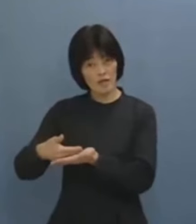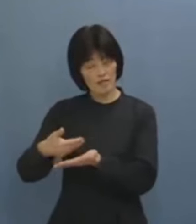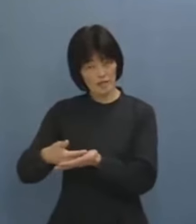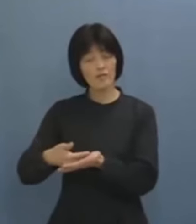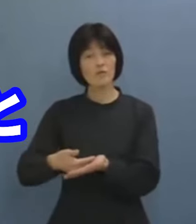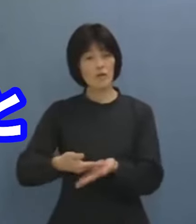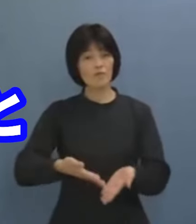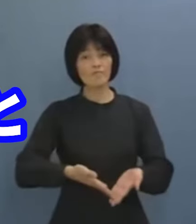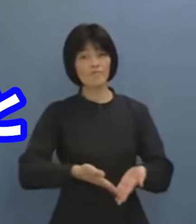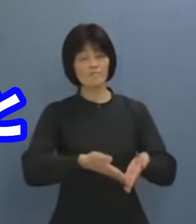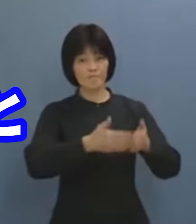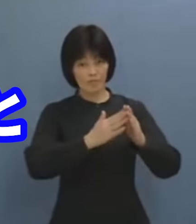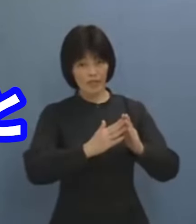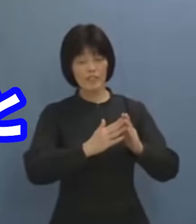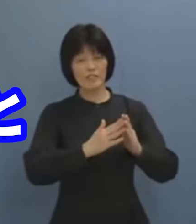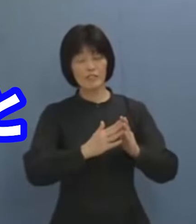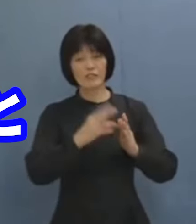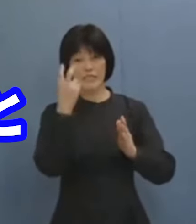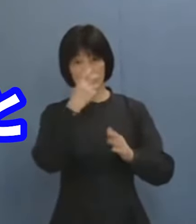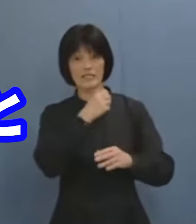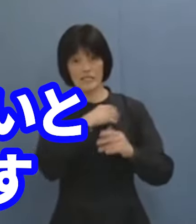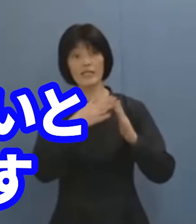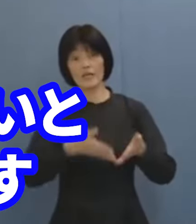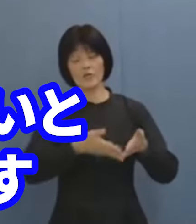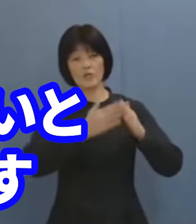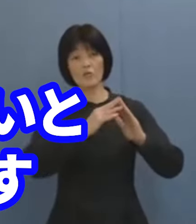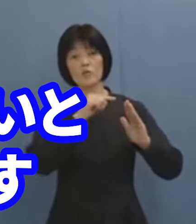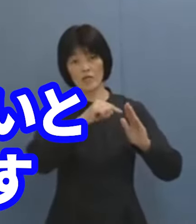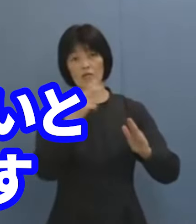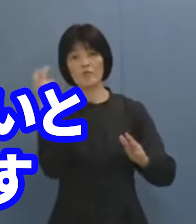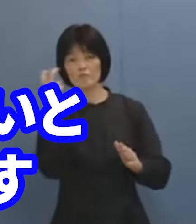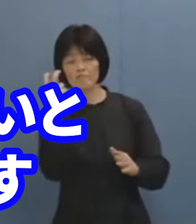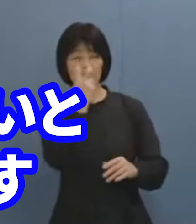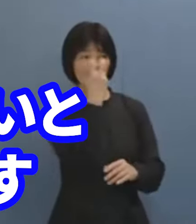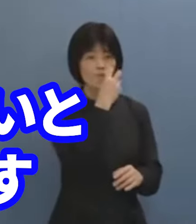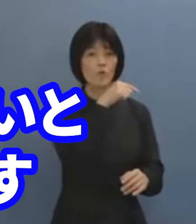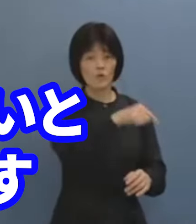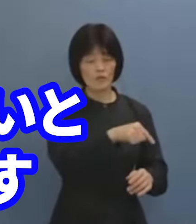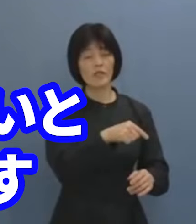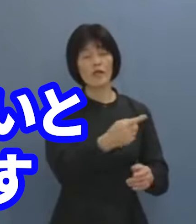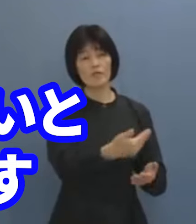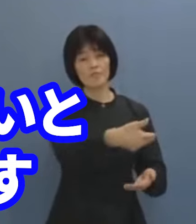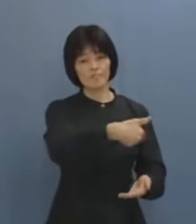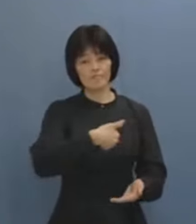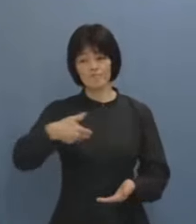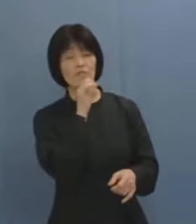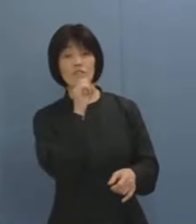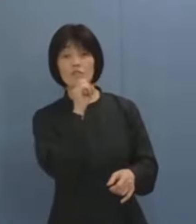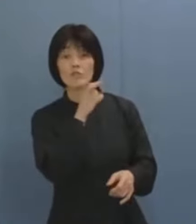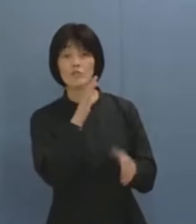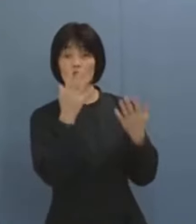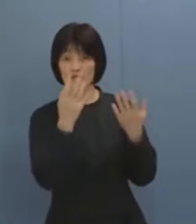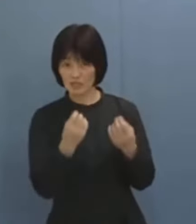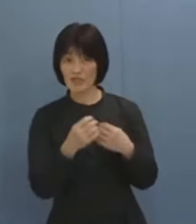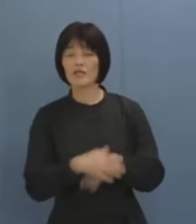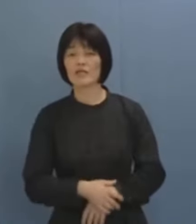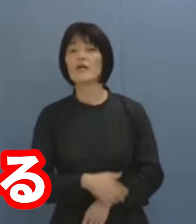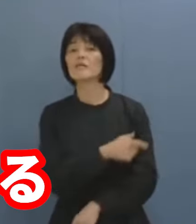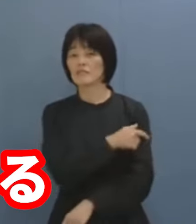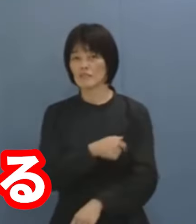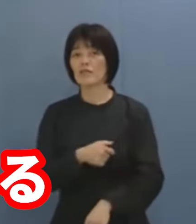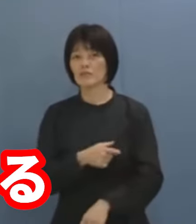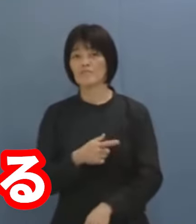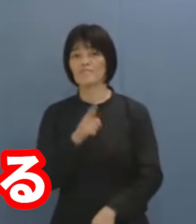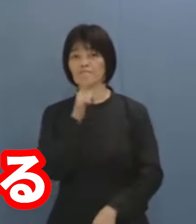調査にまあきちっと対応していくということをまあこれからもやっていきたいというふうに思っていますね。 わかりました。あと